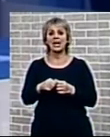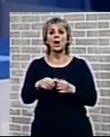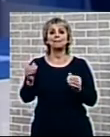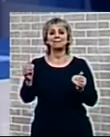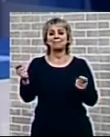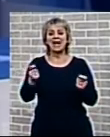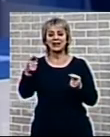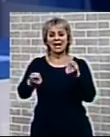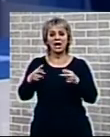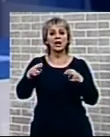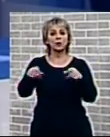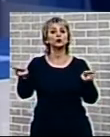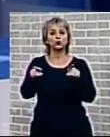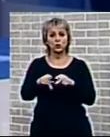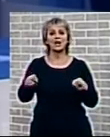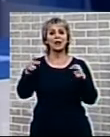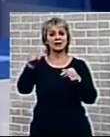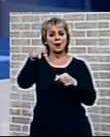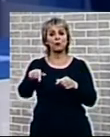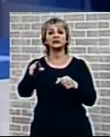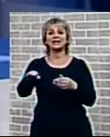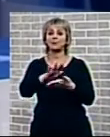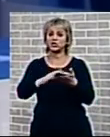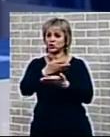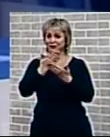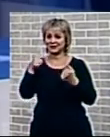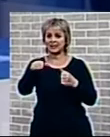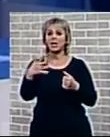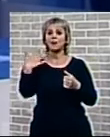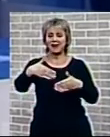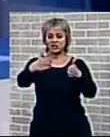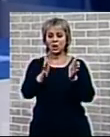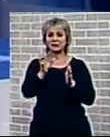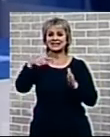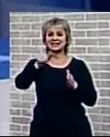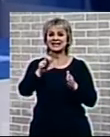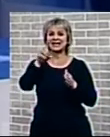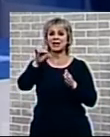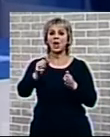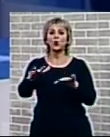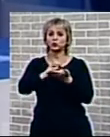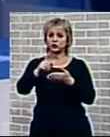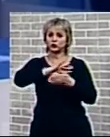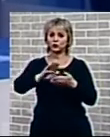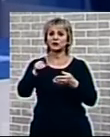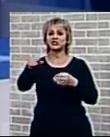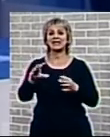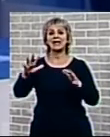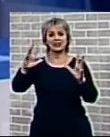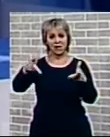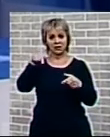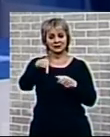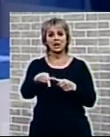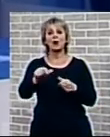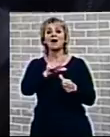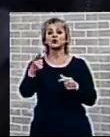Мелкая контрабанда тоже контрабанда, и пощады ей нет. 5 головок сыра «Пармезан» погибли в неравной битве с трактором.